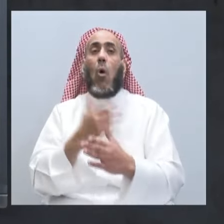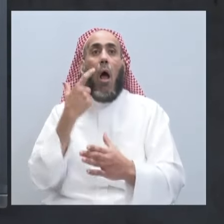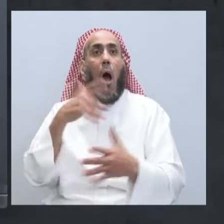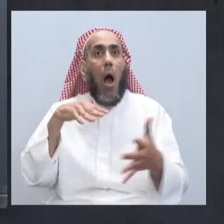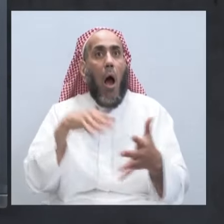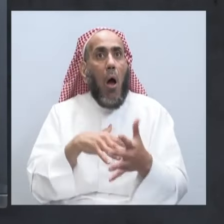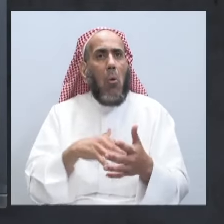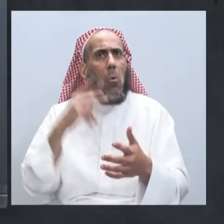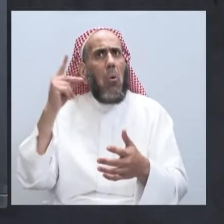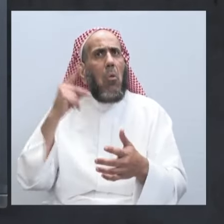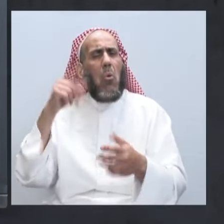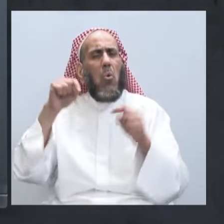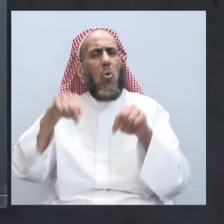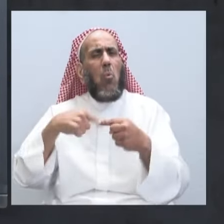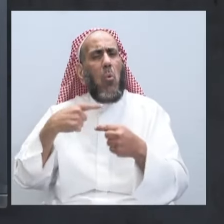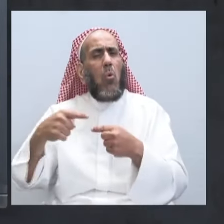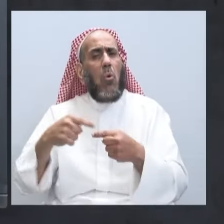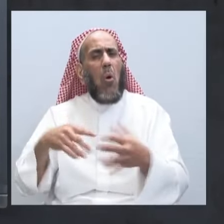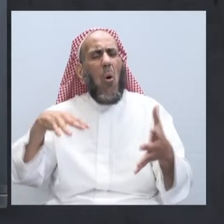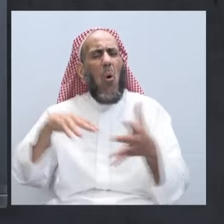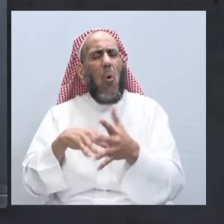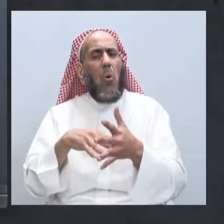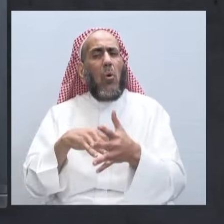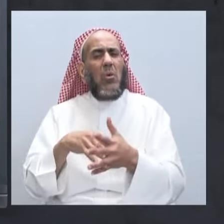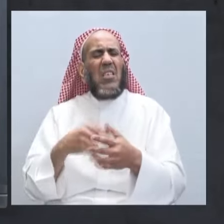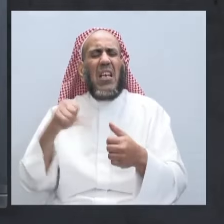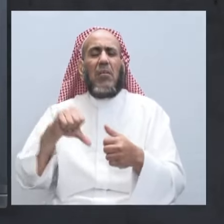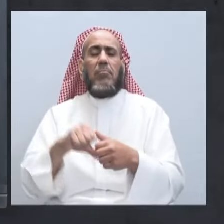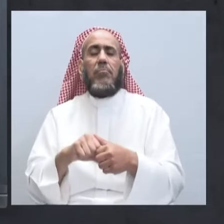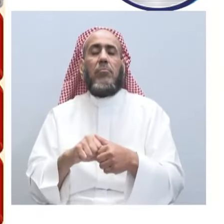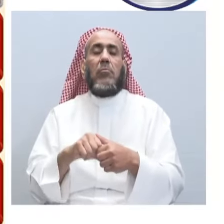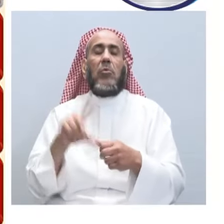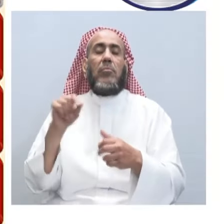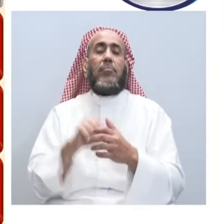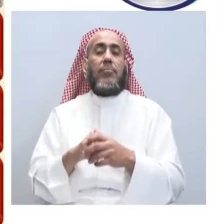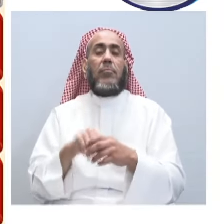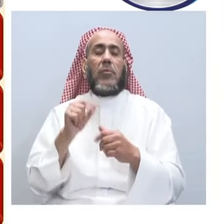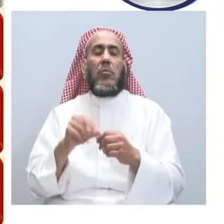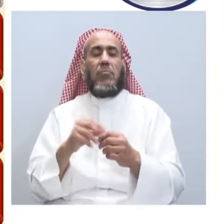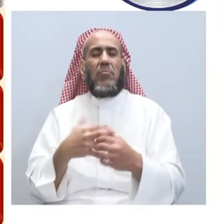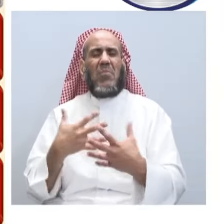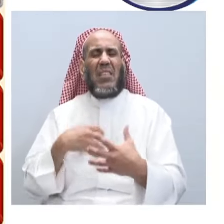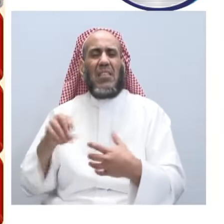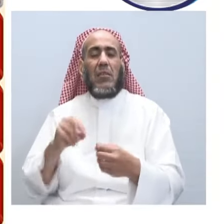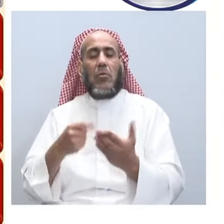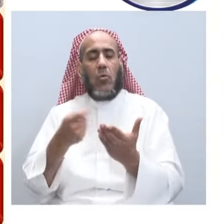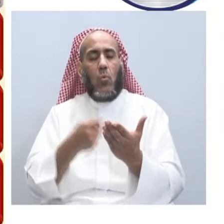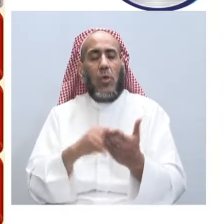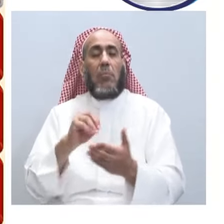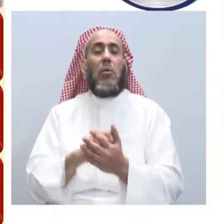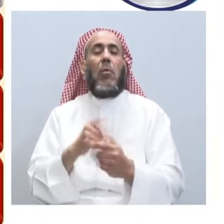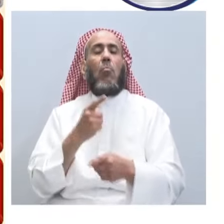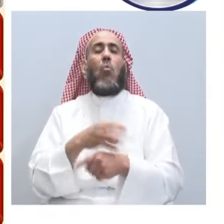حادث يظن ان اليوم كله حوادث او اليوم كله سيء احسنتم هذا من التطير دونوا